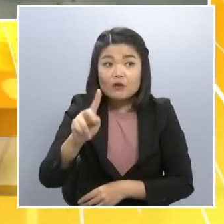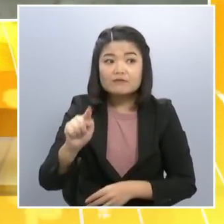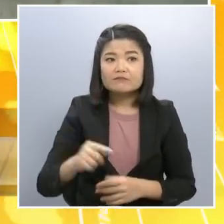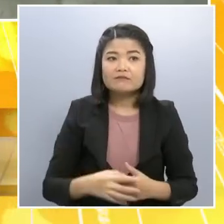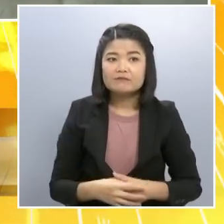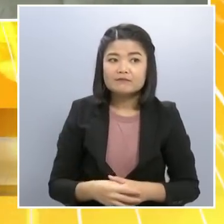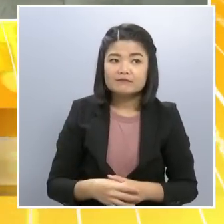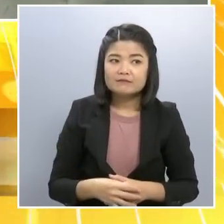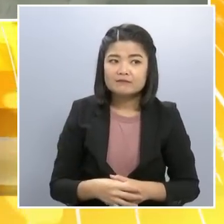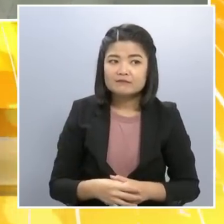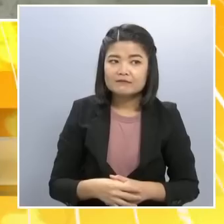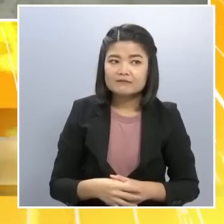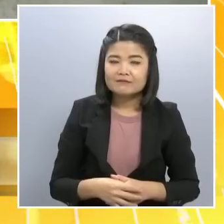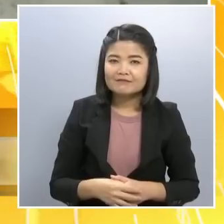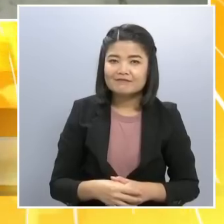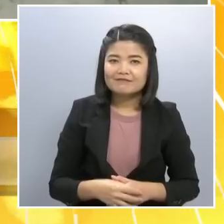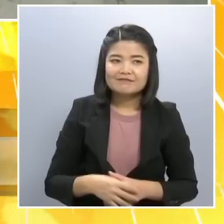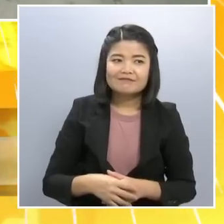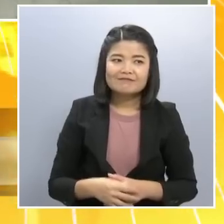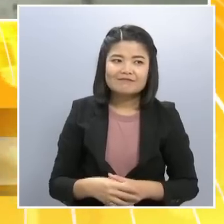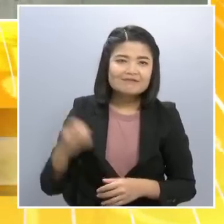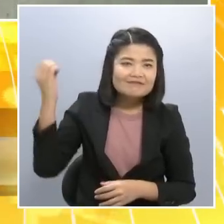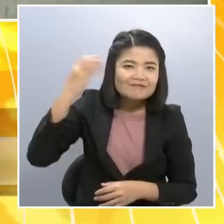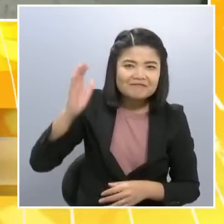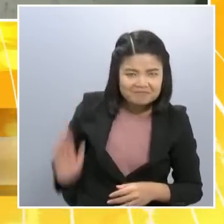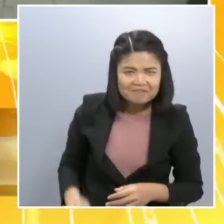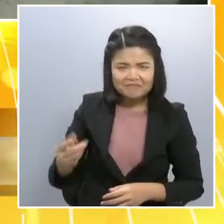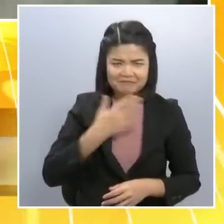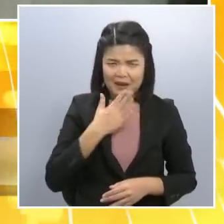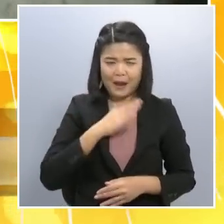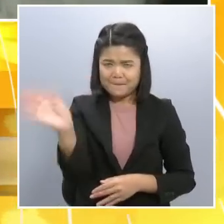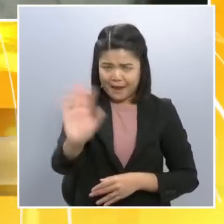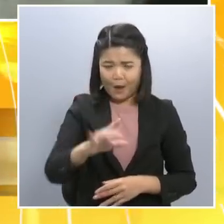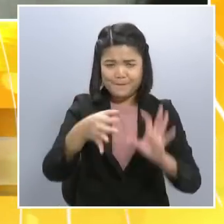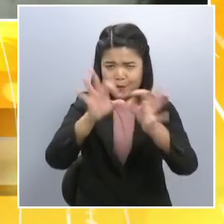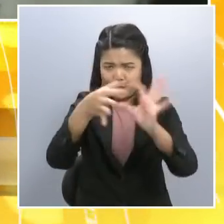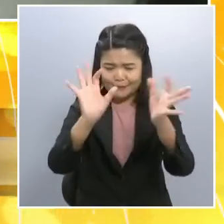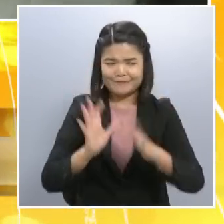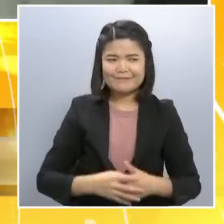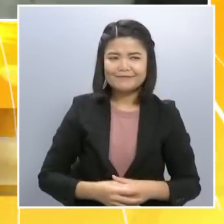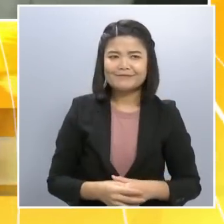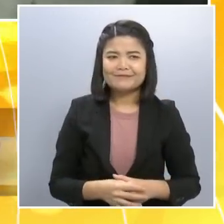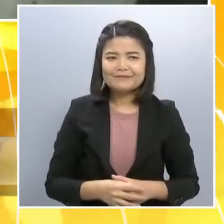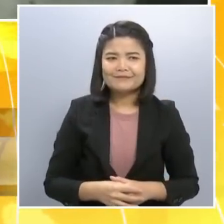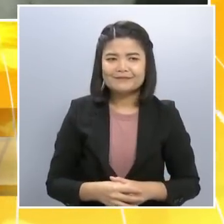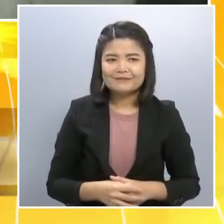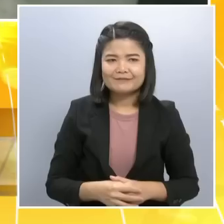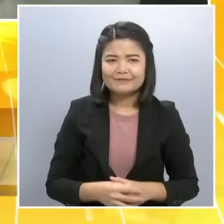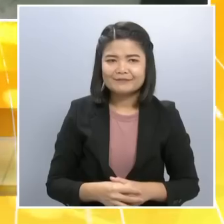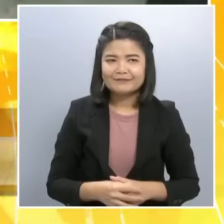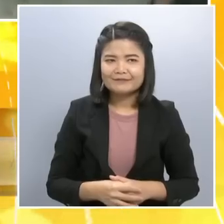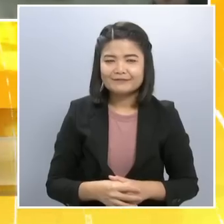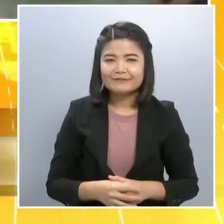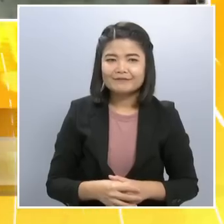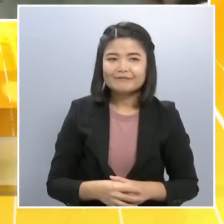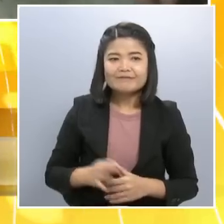คไอ้ยังไม่ใช่อันนั้นเสียงชบาอย่ามาใส่สิไม่เอาชบาไม่เกี่ยวนี่ แล้วปรากฏว่ายังไง